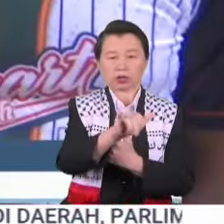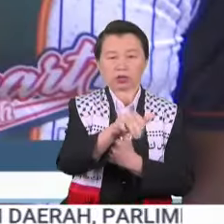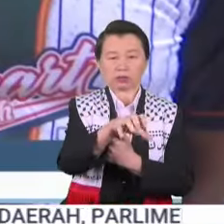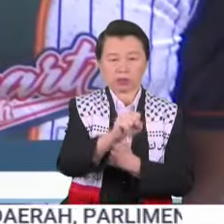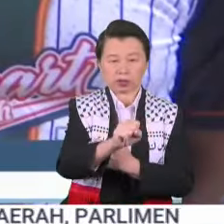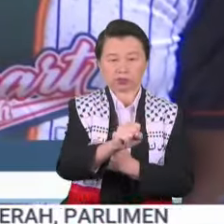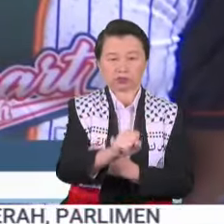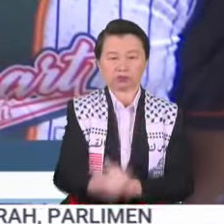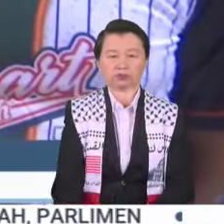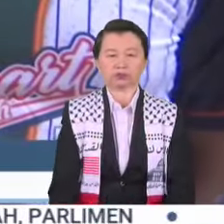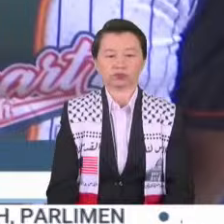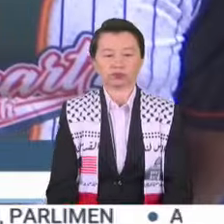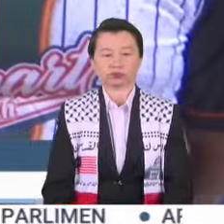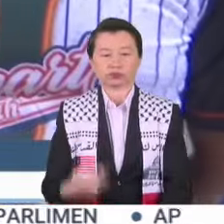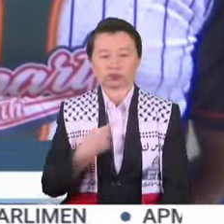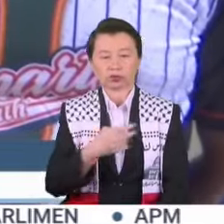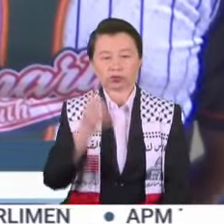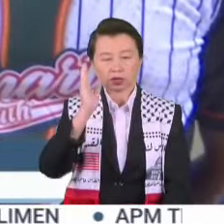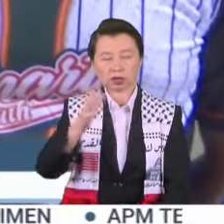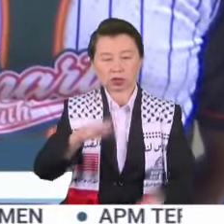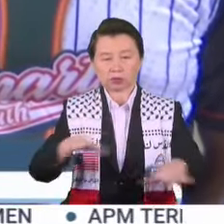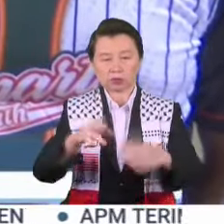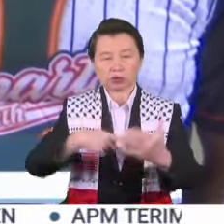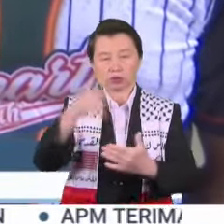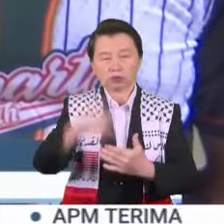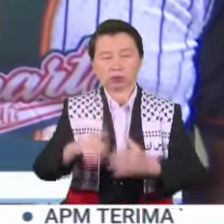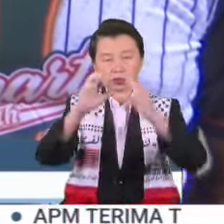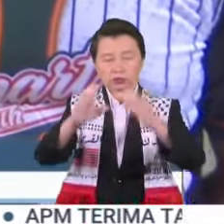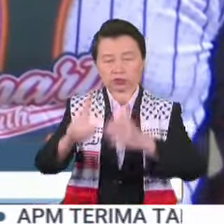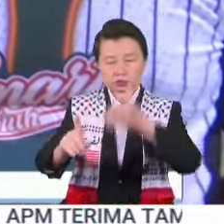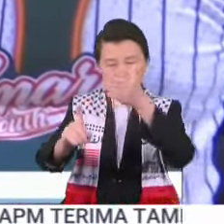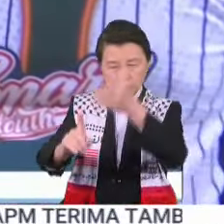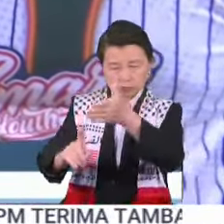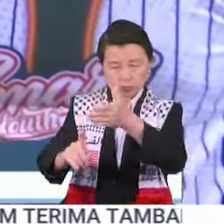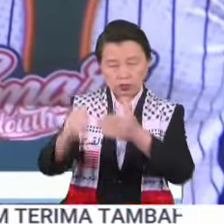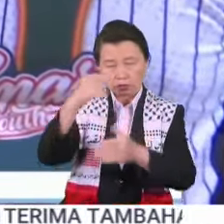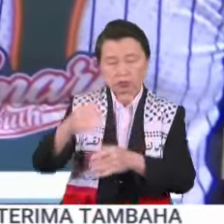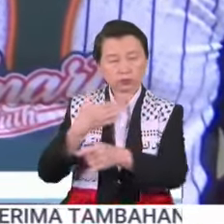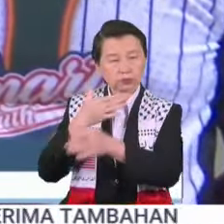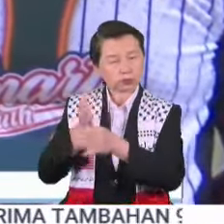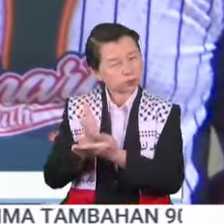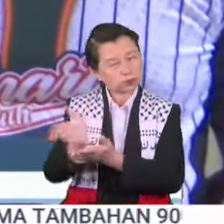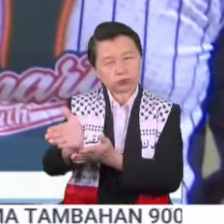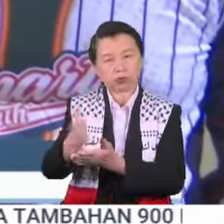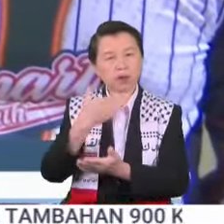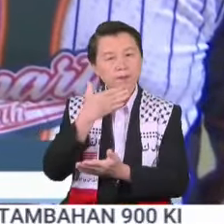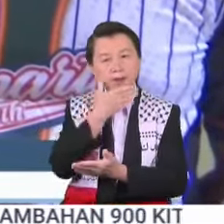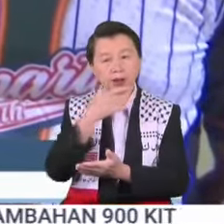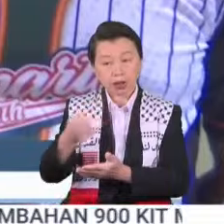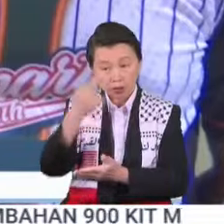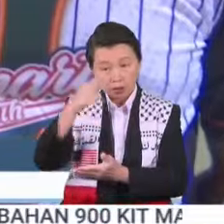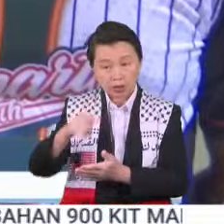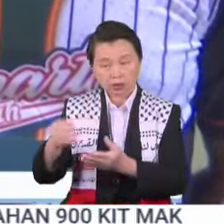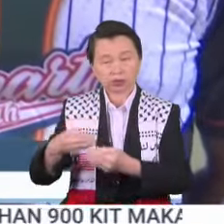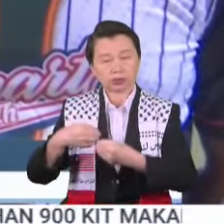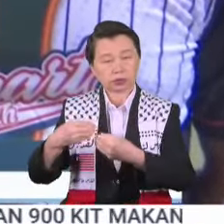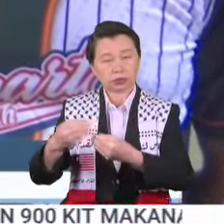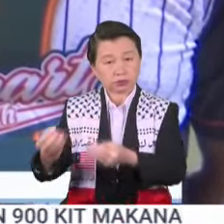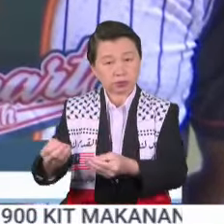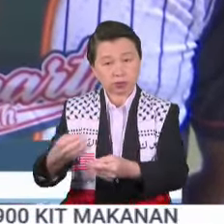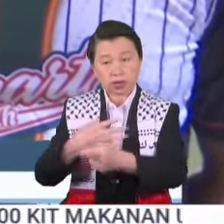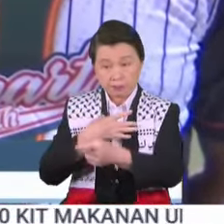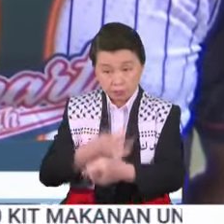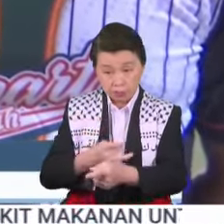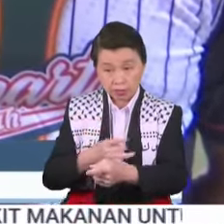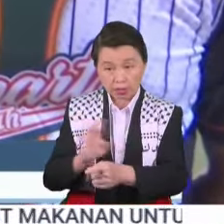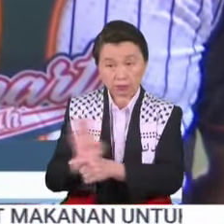mengadakan program secara bersasar terus kepada belia-belia ini untuk mengikuti program kita. Mana yang minat